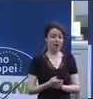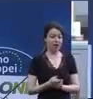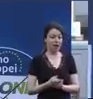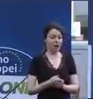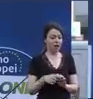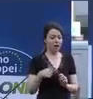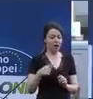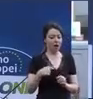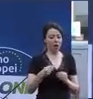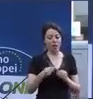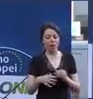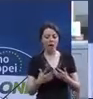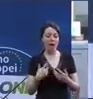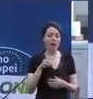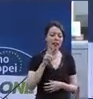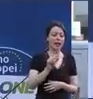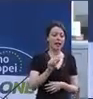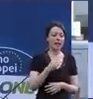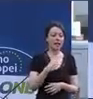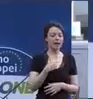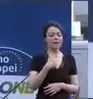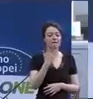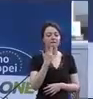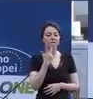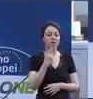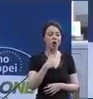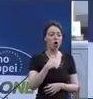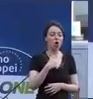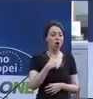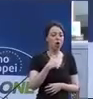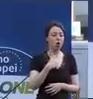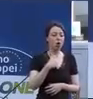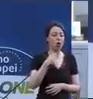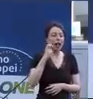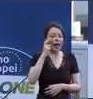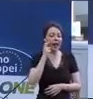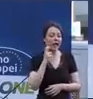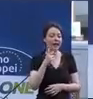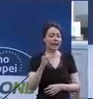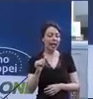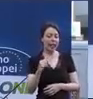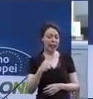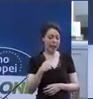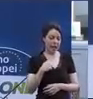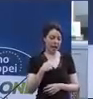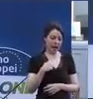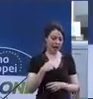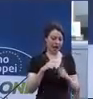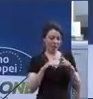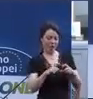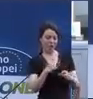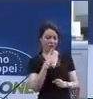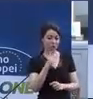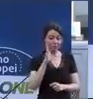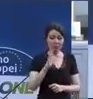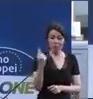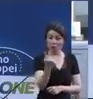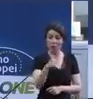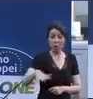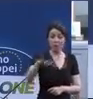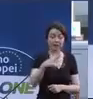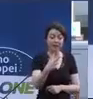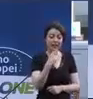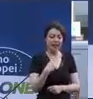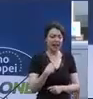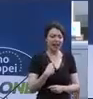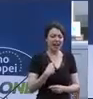non cediamo a dire Voglio il Green Deal col cuore rosso ora per cortesia c'è qualcuno in questa Piazza che mi